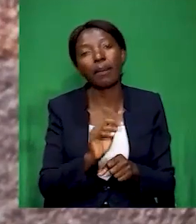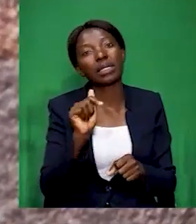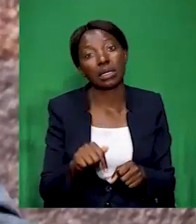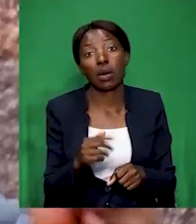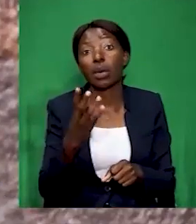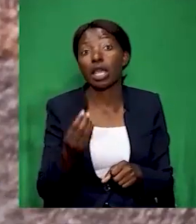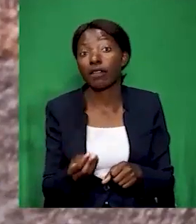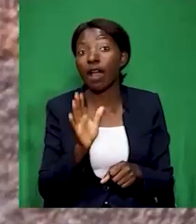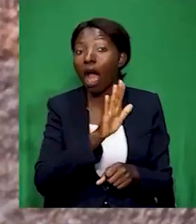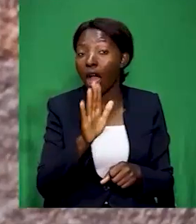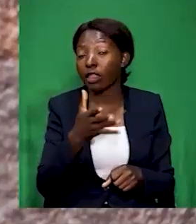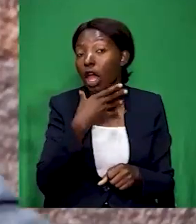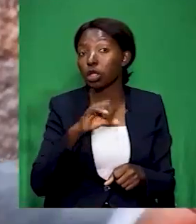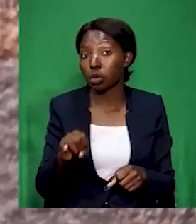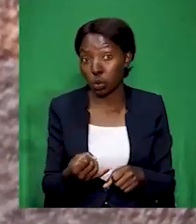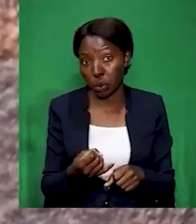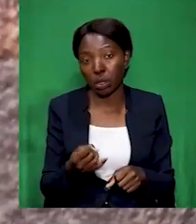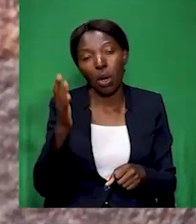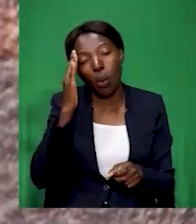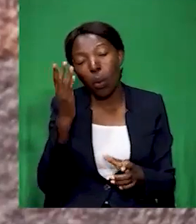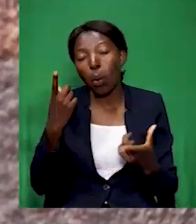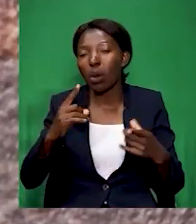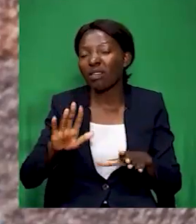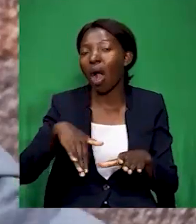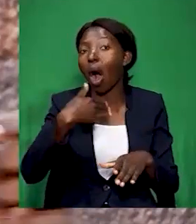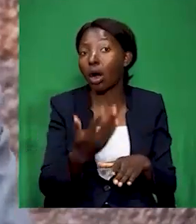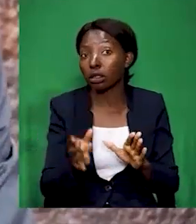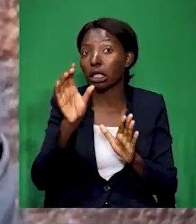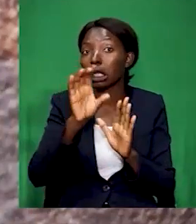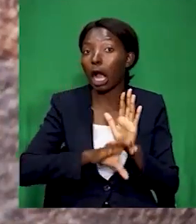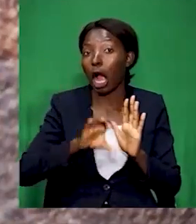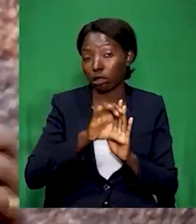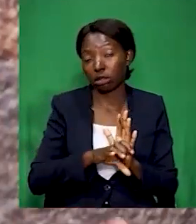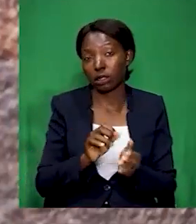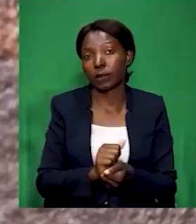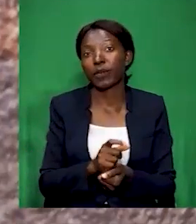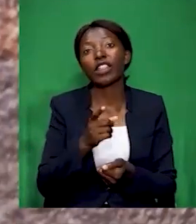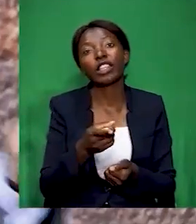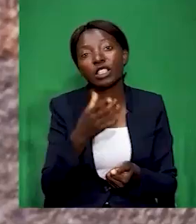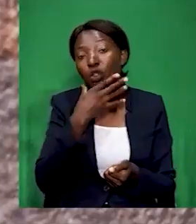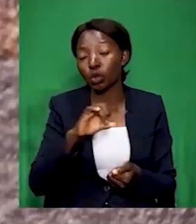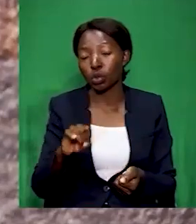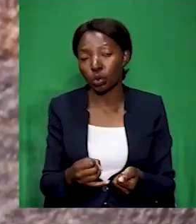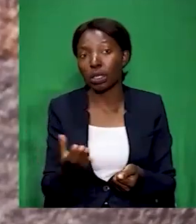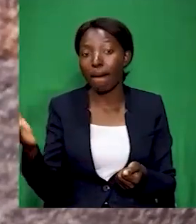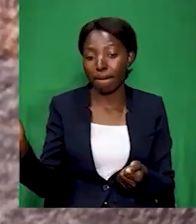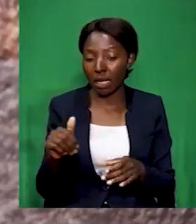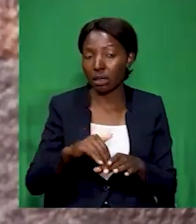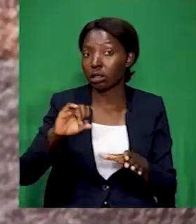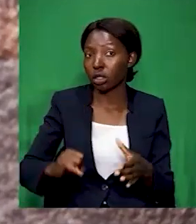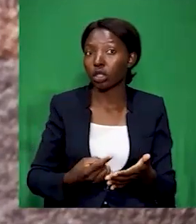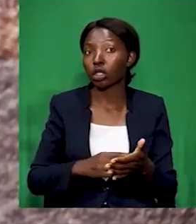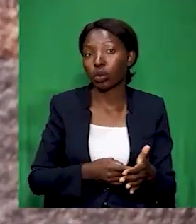kune vamwe vanhu majuza akanga ari kudiaspora. Kunonzi majuza aya akanga azodzoka